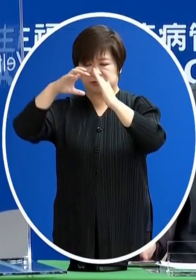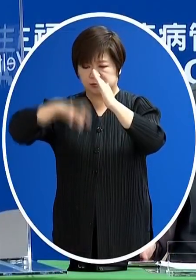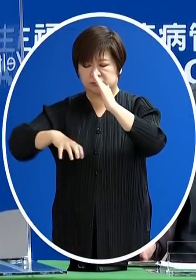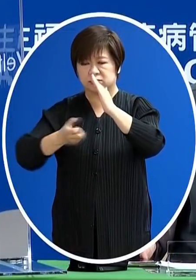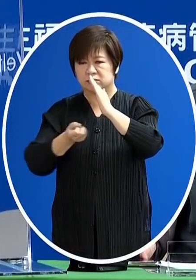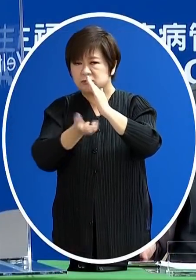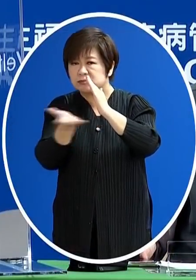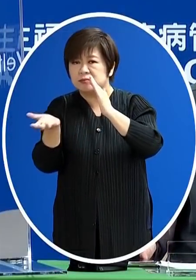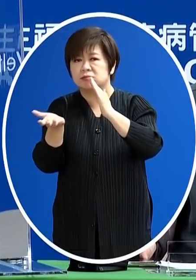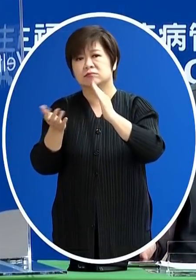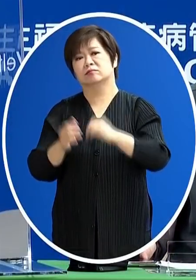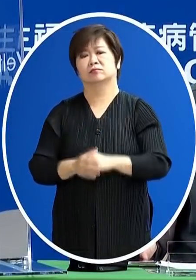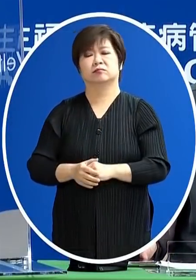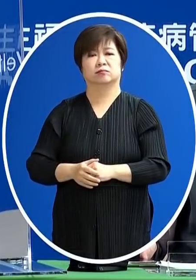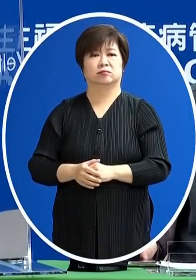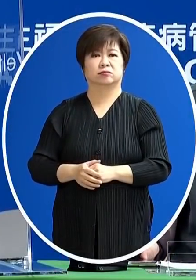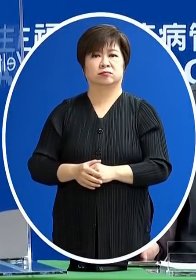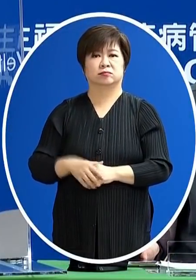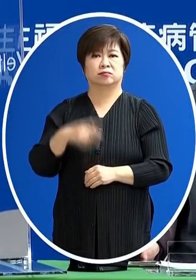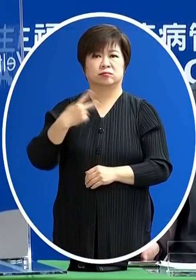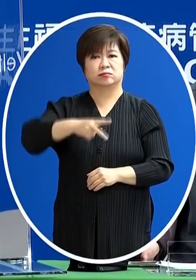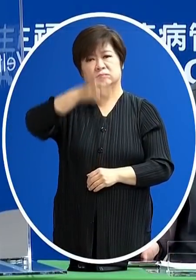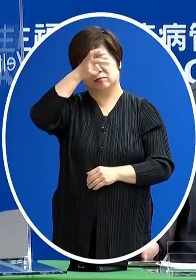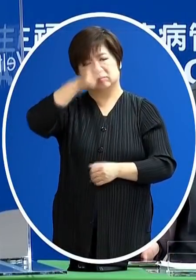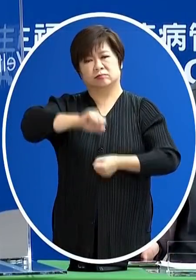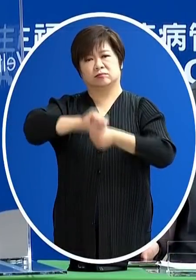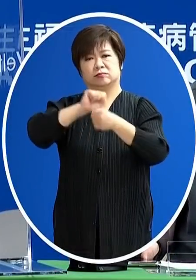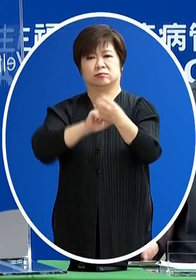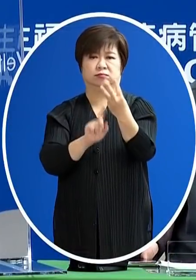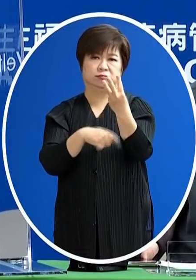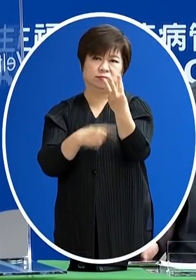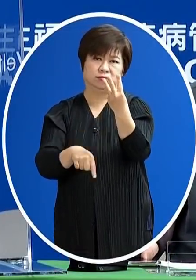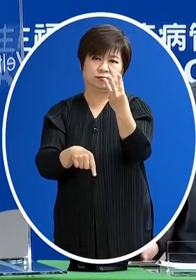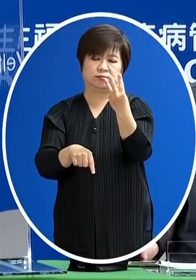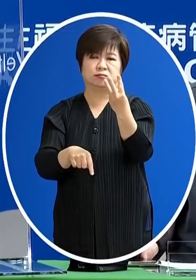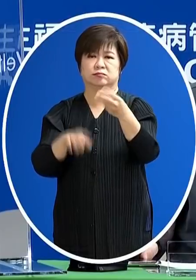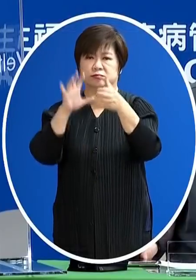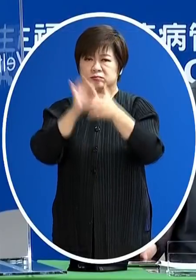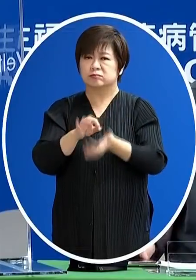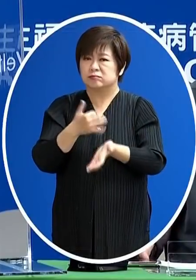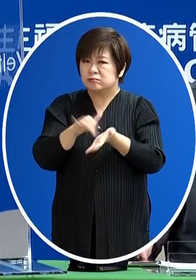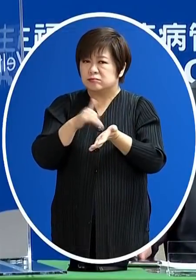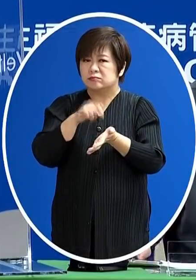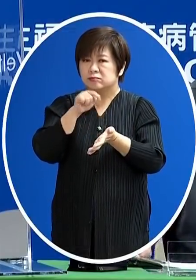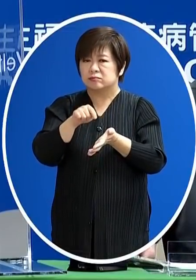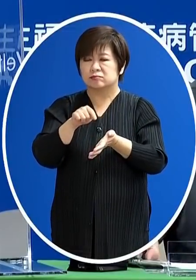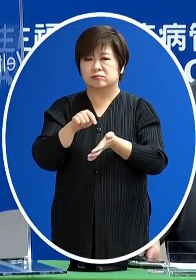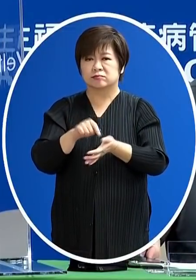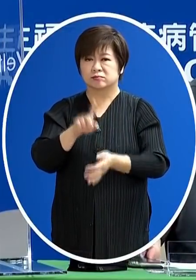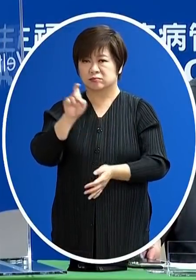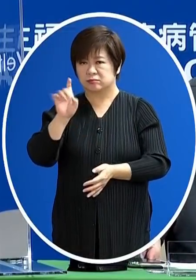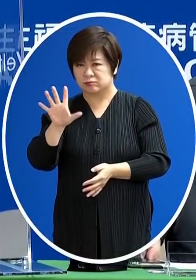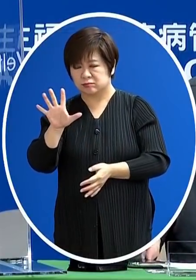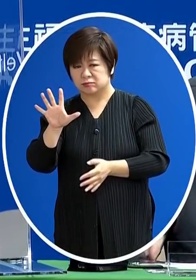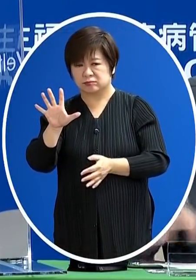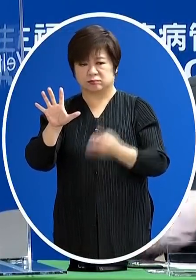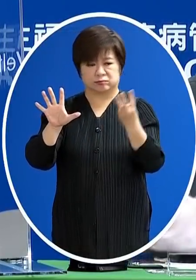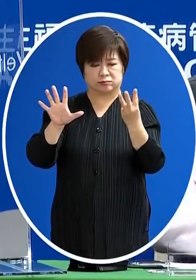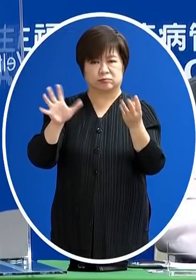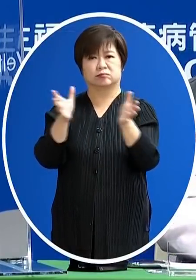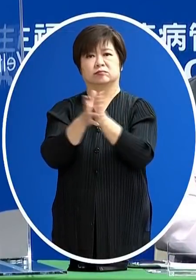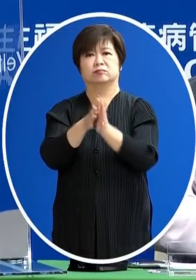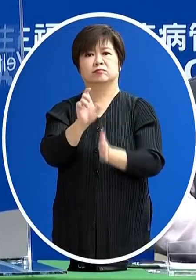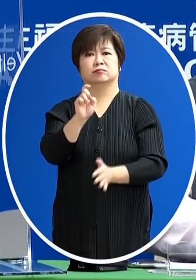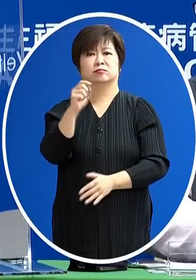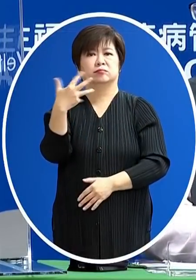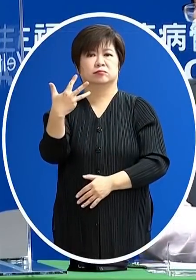的。那警局的人员有增加了3名，所以现在总共15+3等于是18，那又